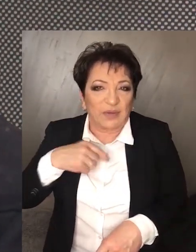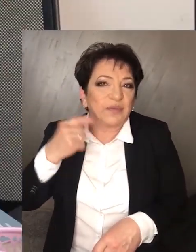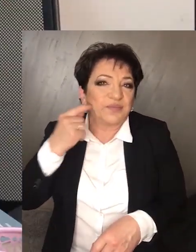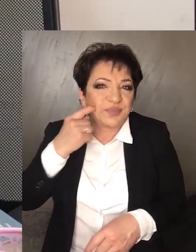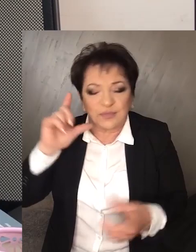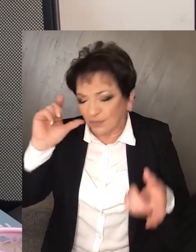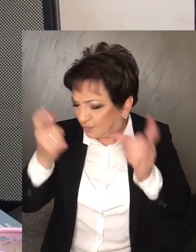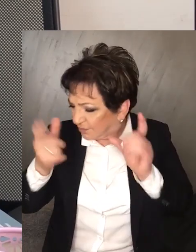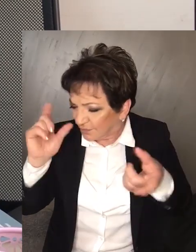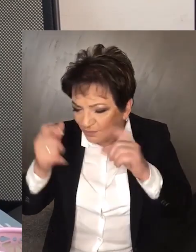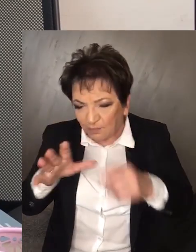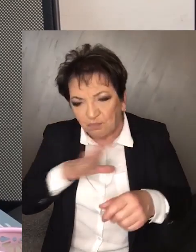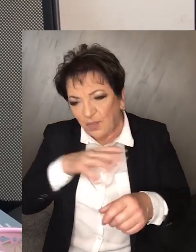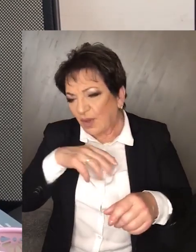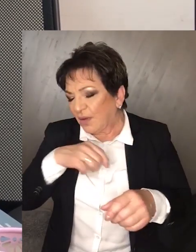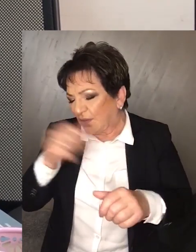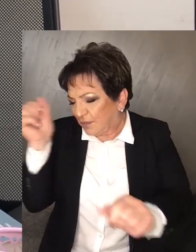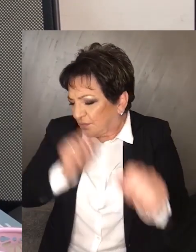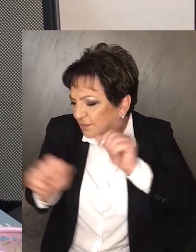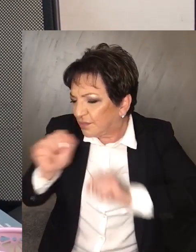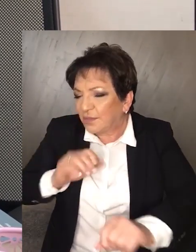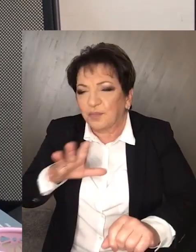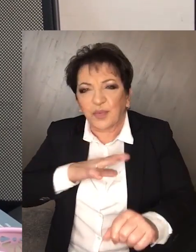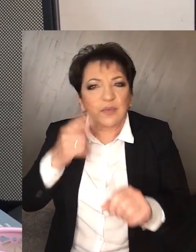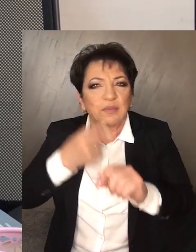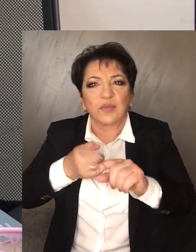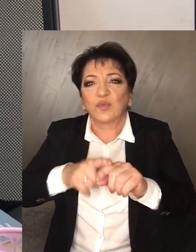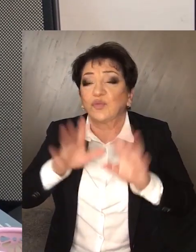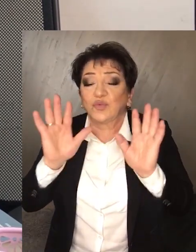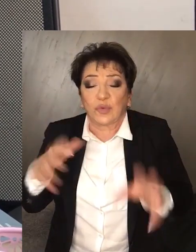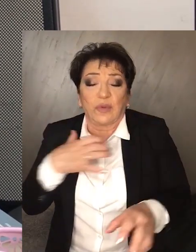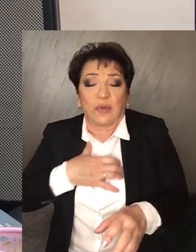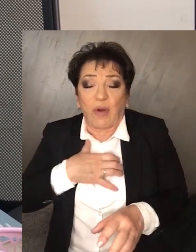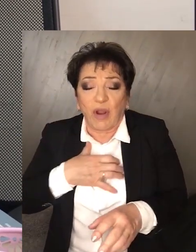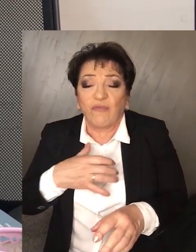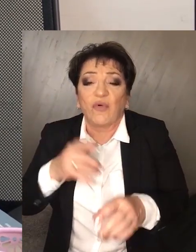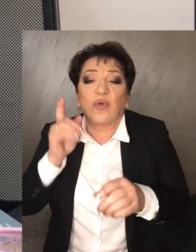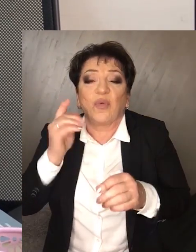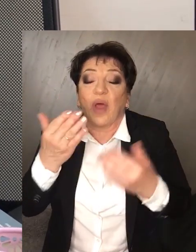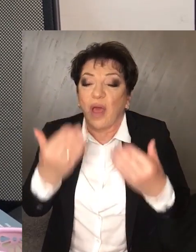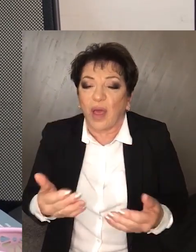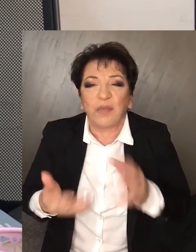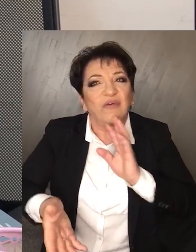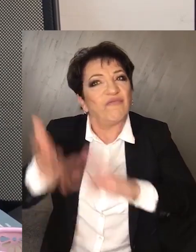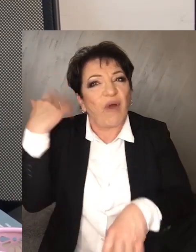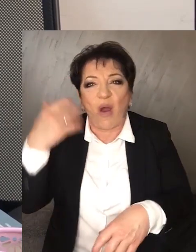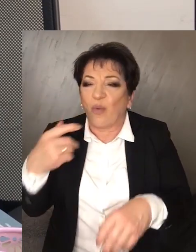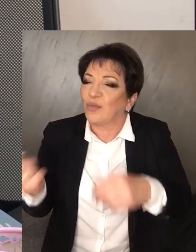մեկը, ժամանակին չէ, ժամանակին ամաչել եմ, գլուխս շատ եմ թաքցրել, փախել եմ,